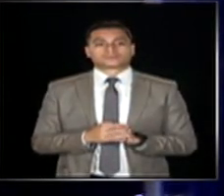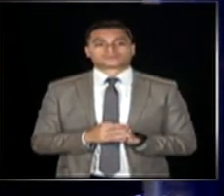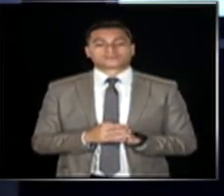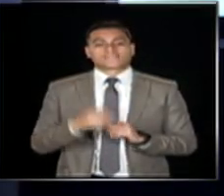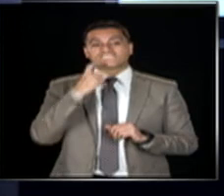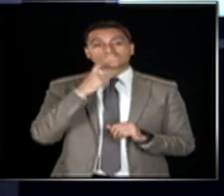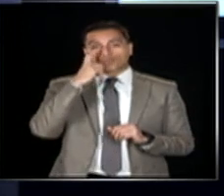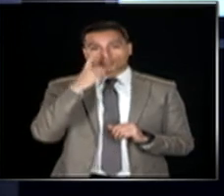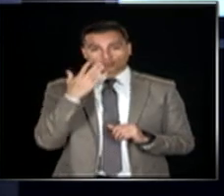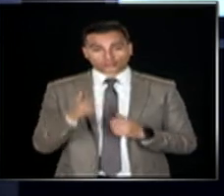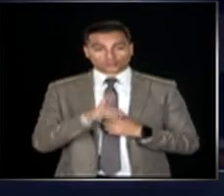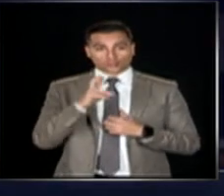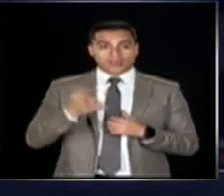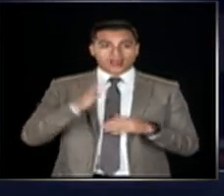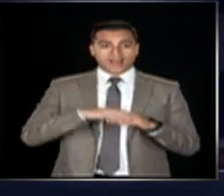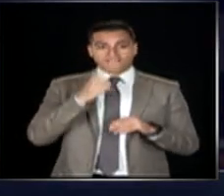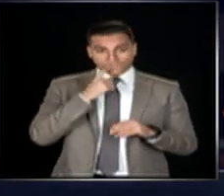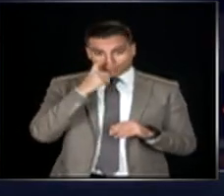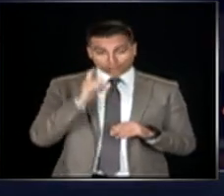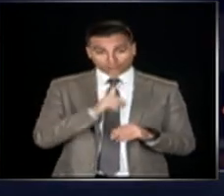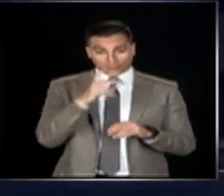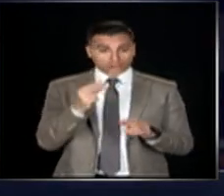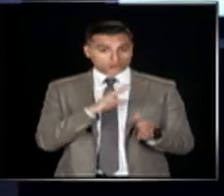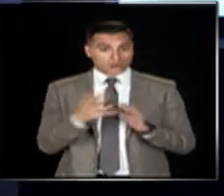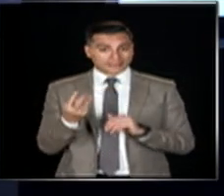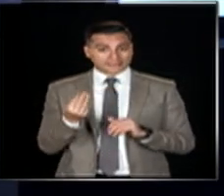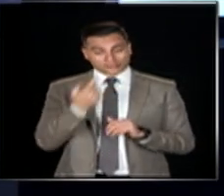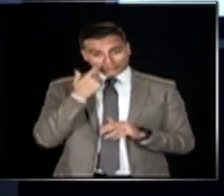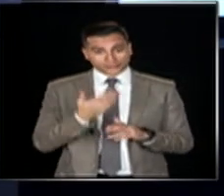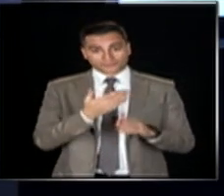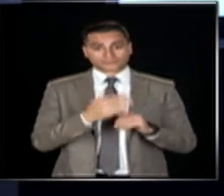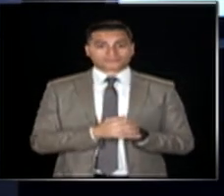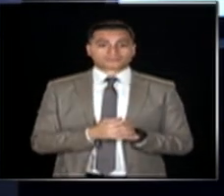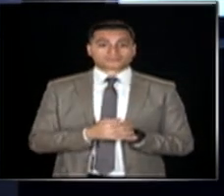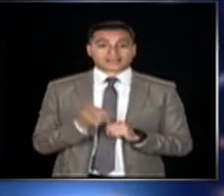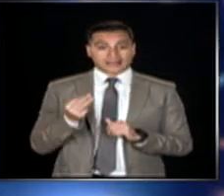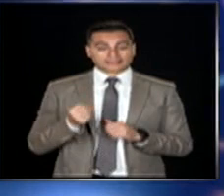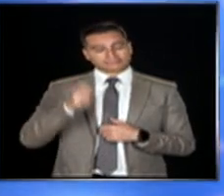فنون سؤال في الفنون يا ترى السؤال بعشرين نقطه ولا نقطه